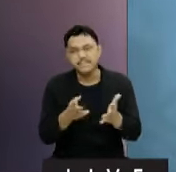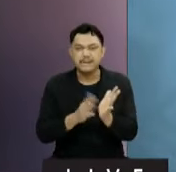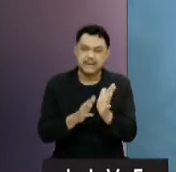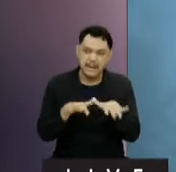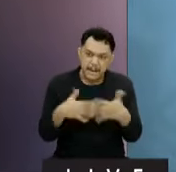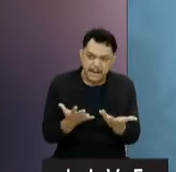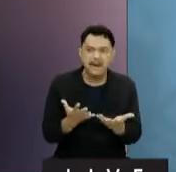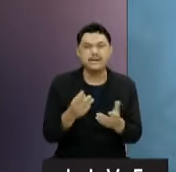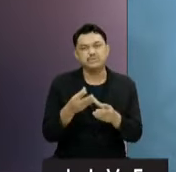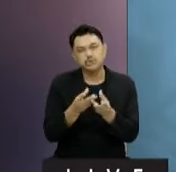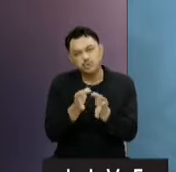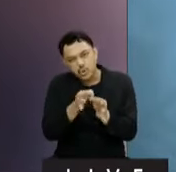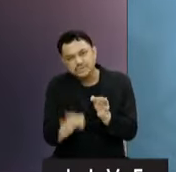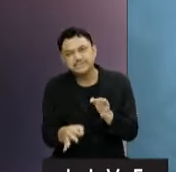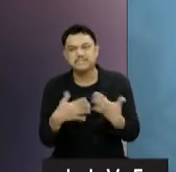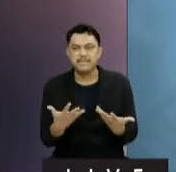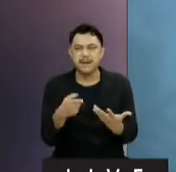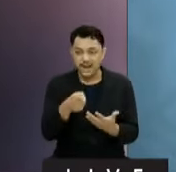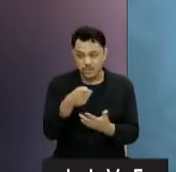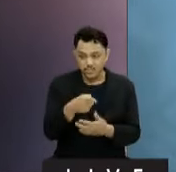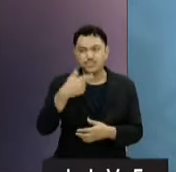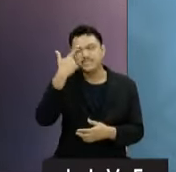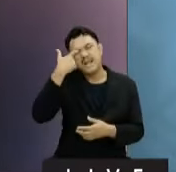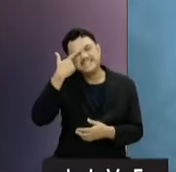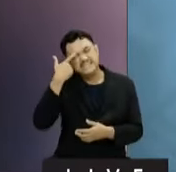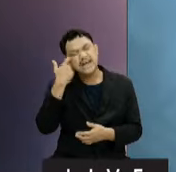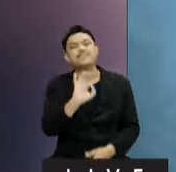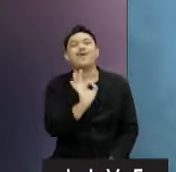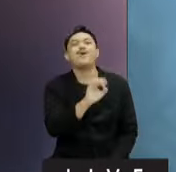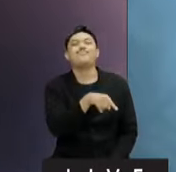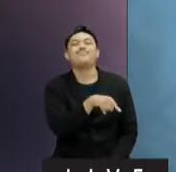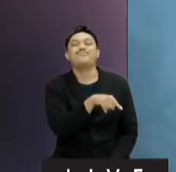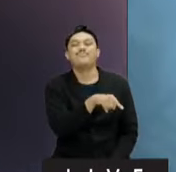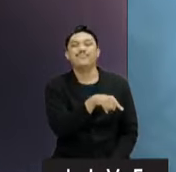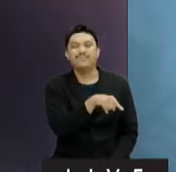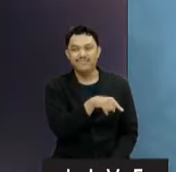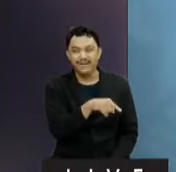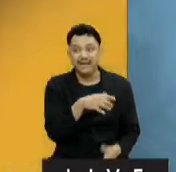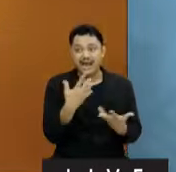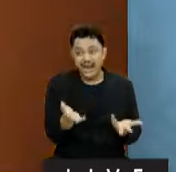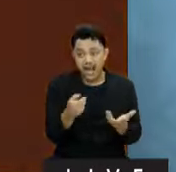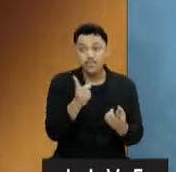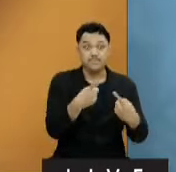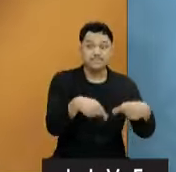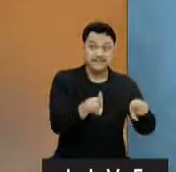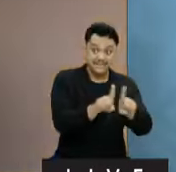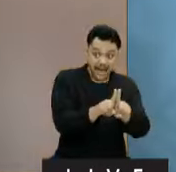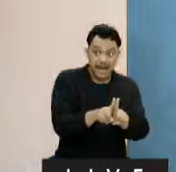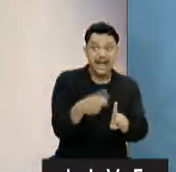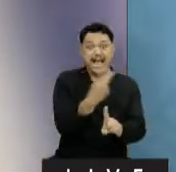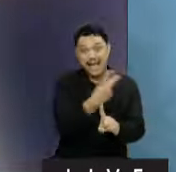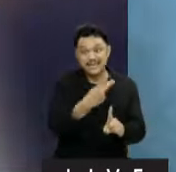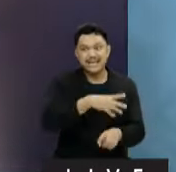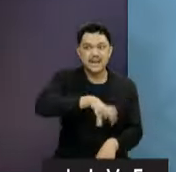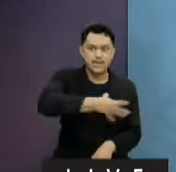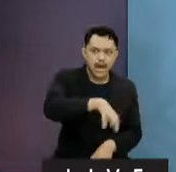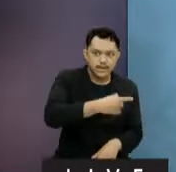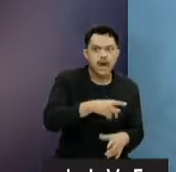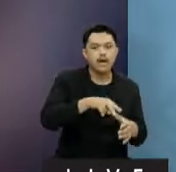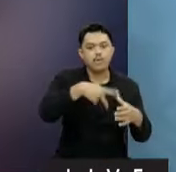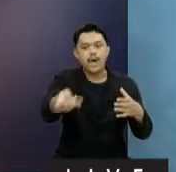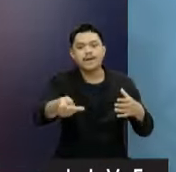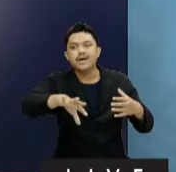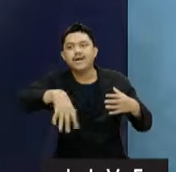menikah dan biasanya juga terkait dengan keluarga, lepas tanggung jawab dari keluarga. Itu yang banyak terjadi, sehingga pernikahan dini ini banyak